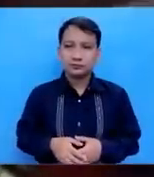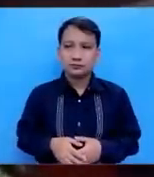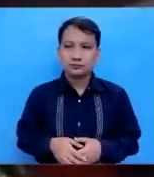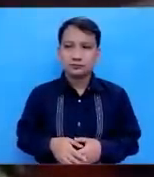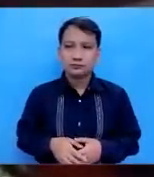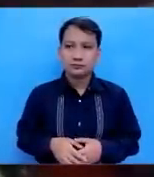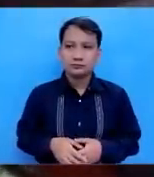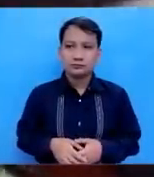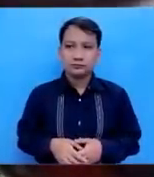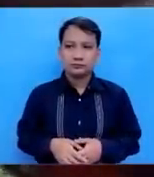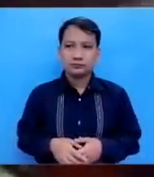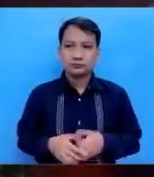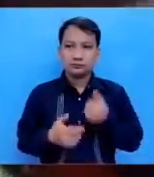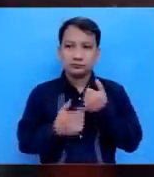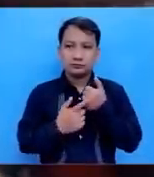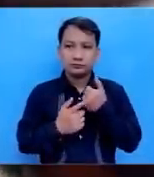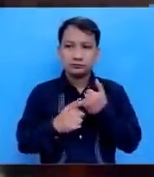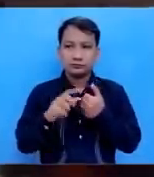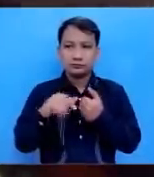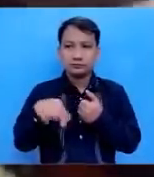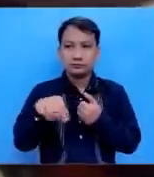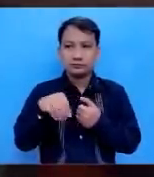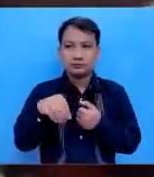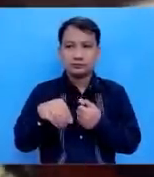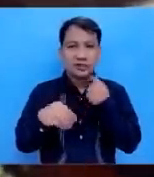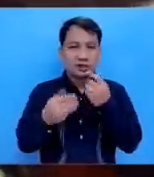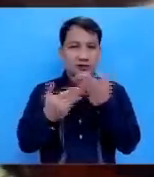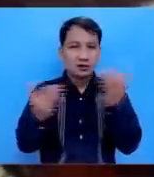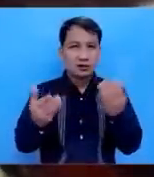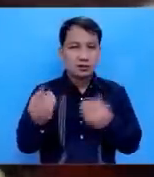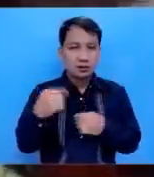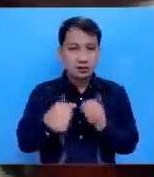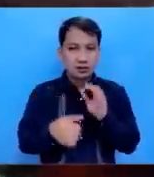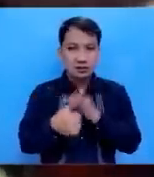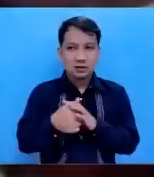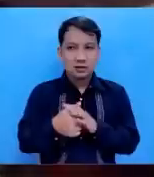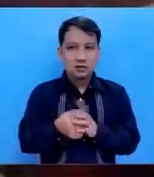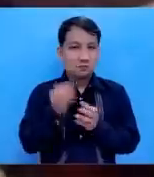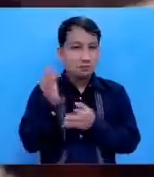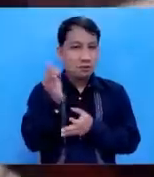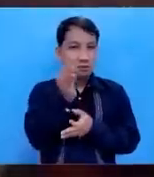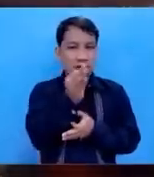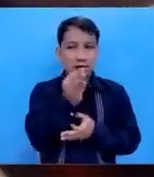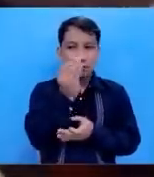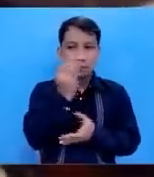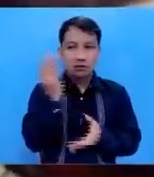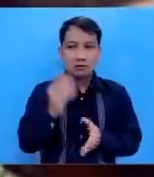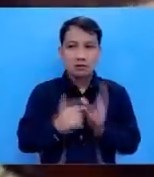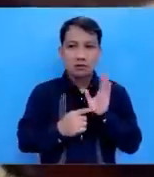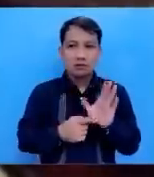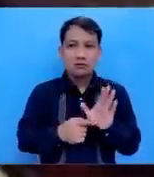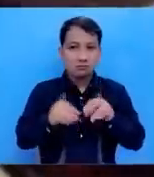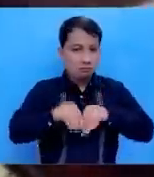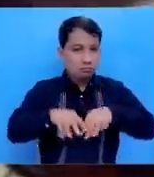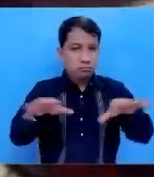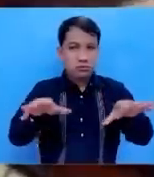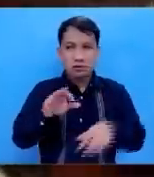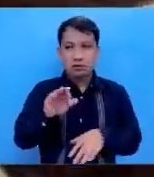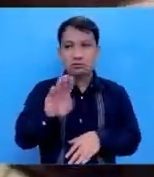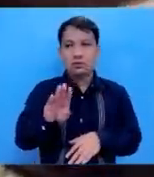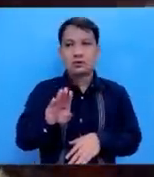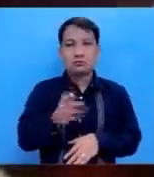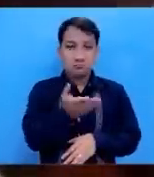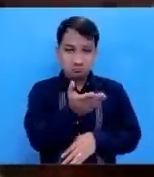yung notification bell para kapag ako ay nagmura-mura at nagkalat sa Facebook, kayo